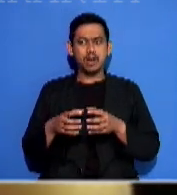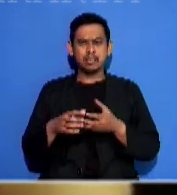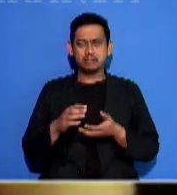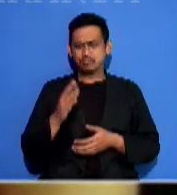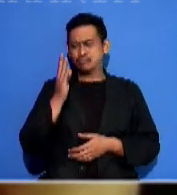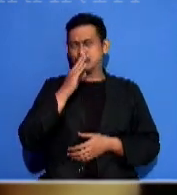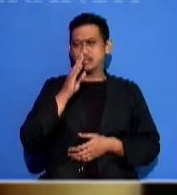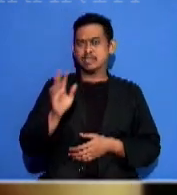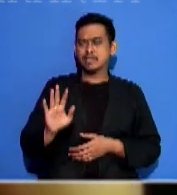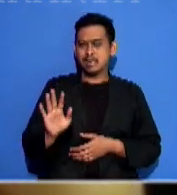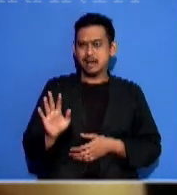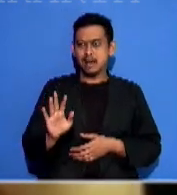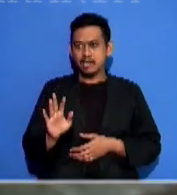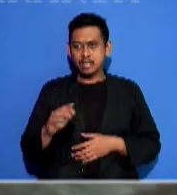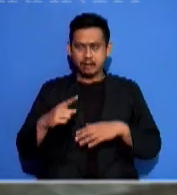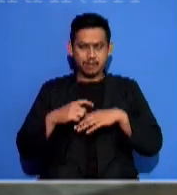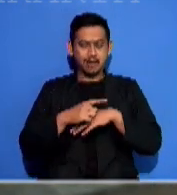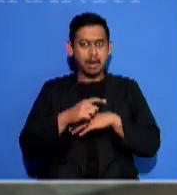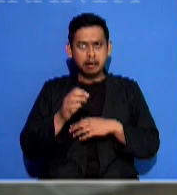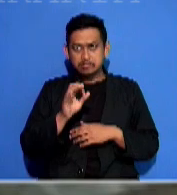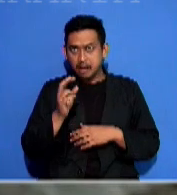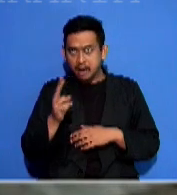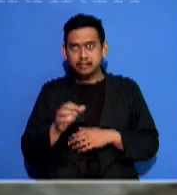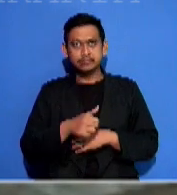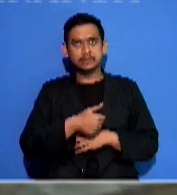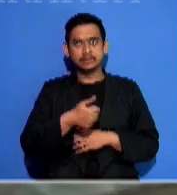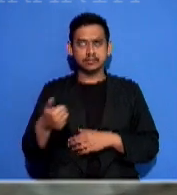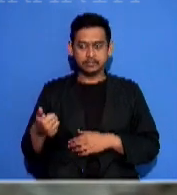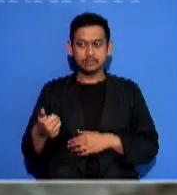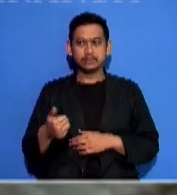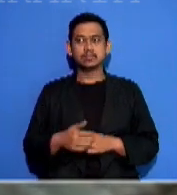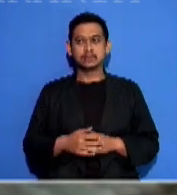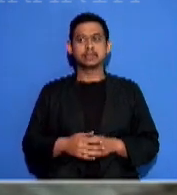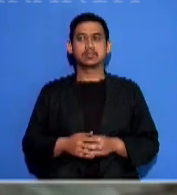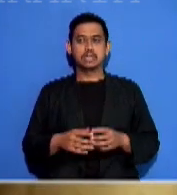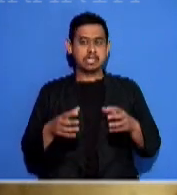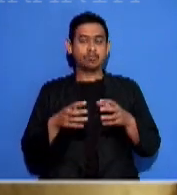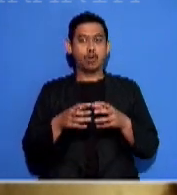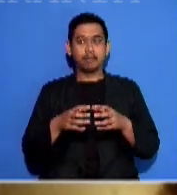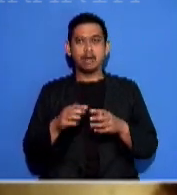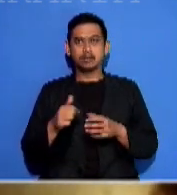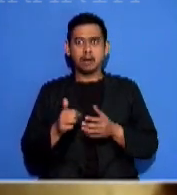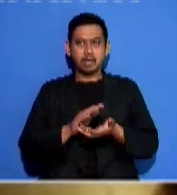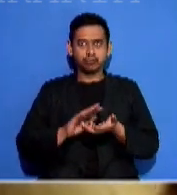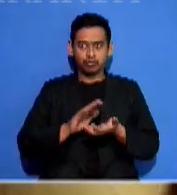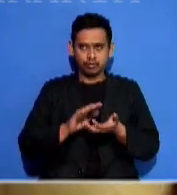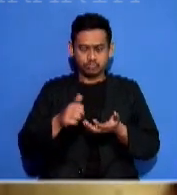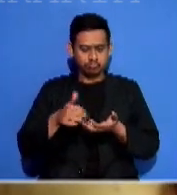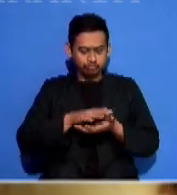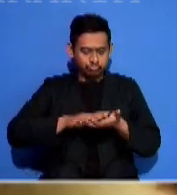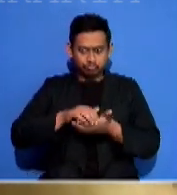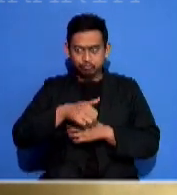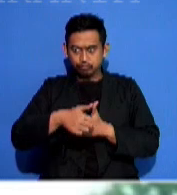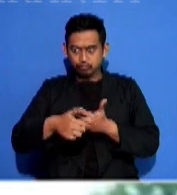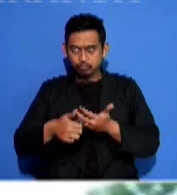lan boten wonten uleripun. Woh-wohan kala wau salajengipun dipun kumbah inggo resik, salajengipun dipun rajang